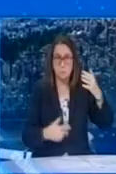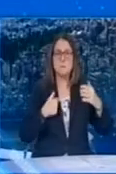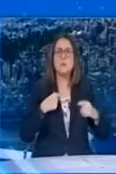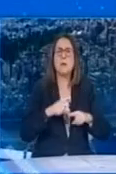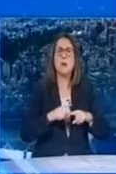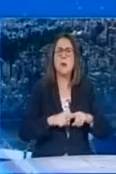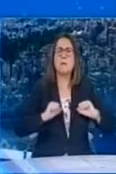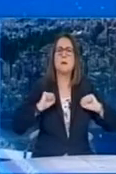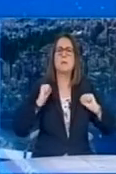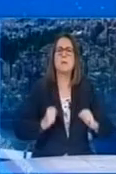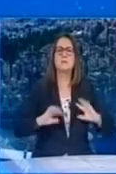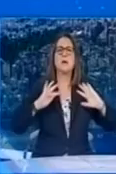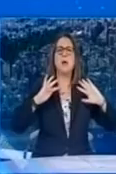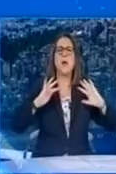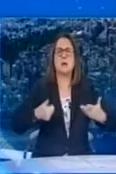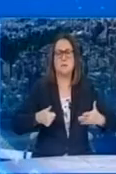χώρες της Ευρωζώνης.